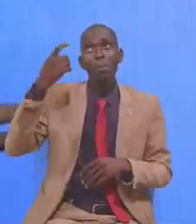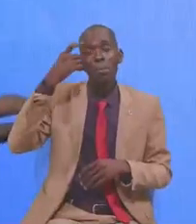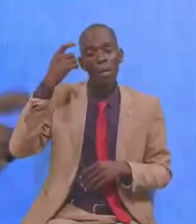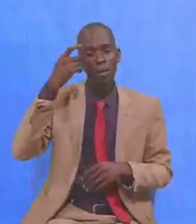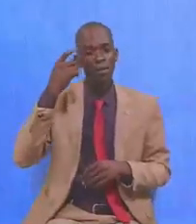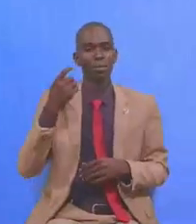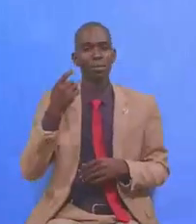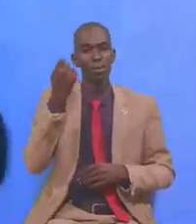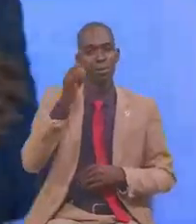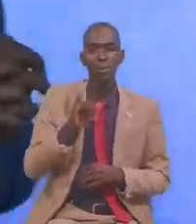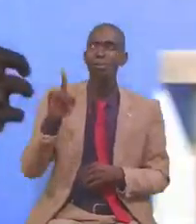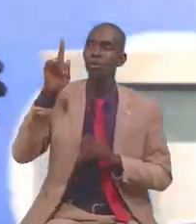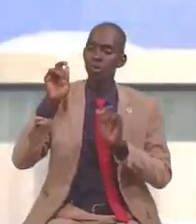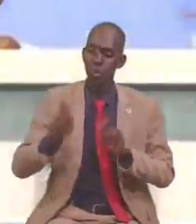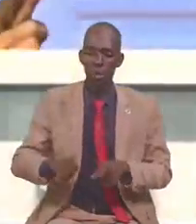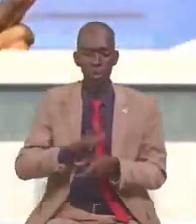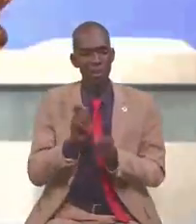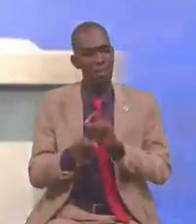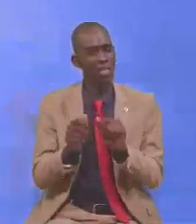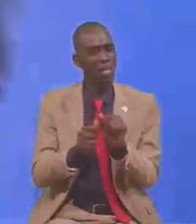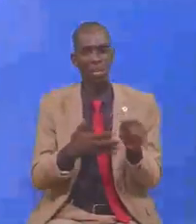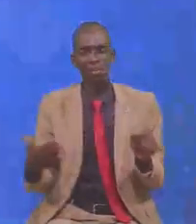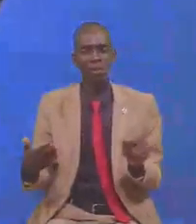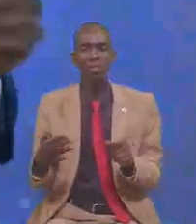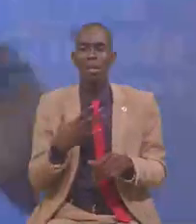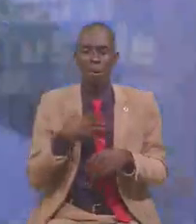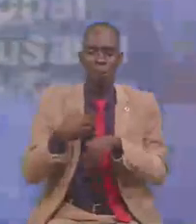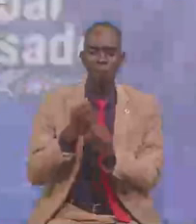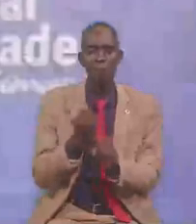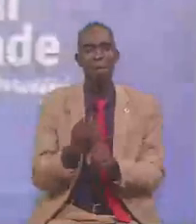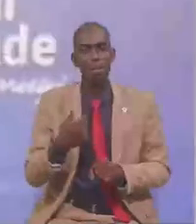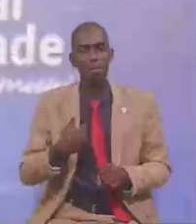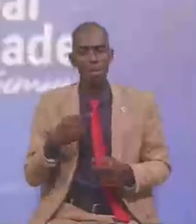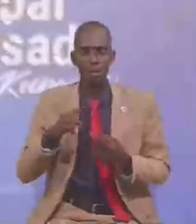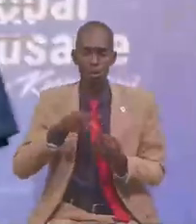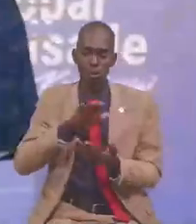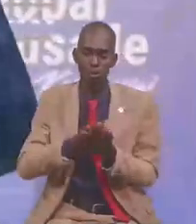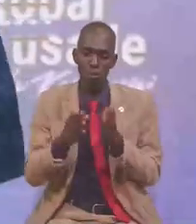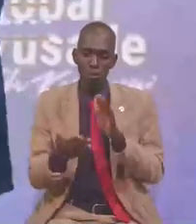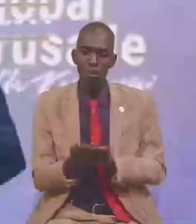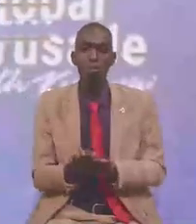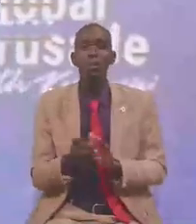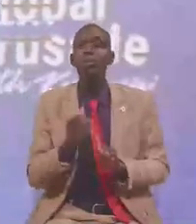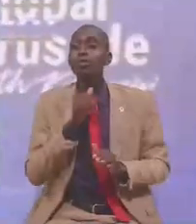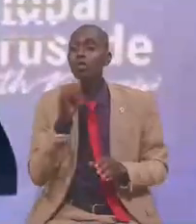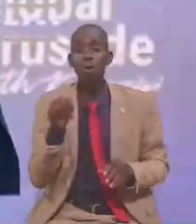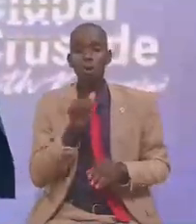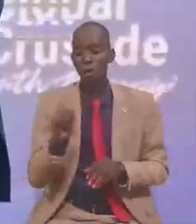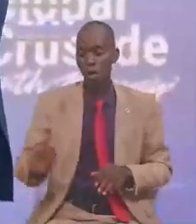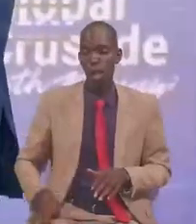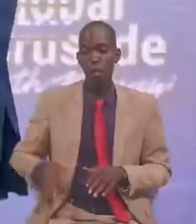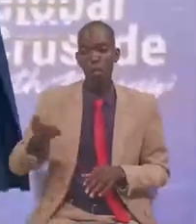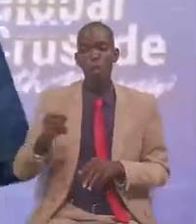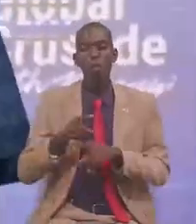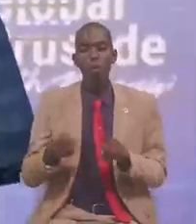mon mental. Tu peux tout changer de moi et faire de moi, et non un chien, mais un